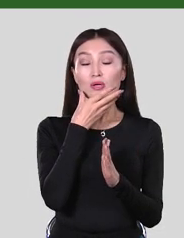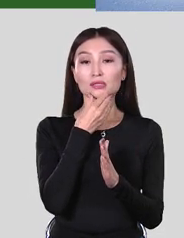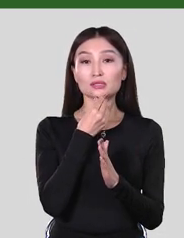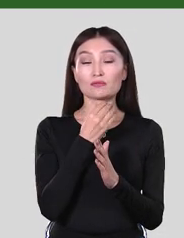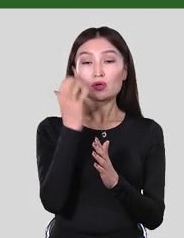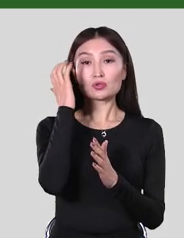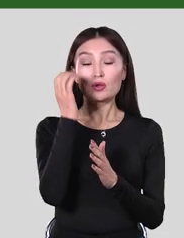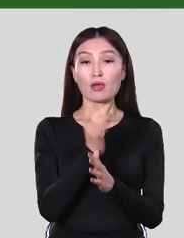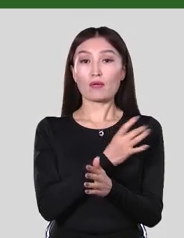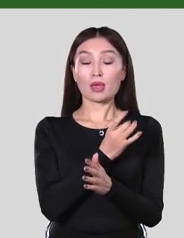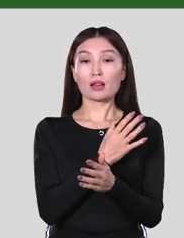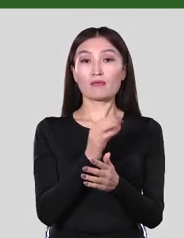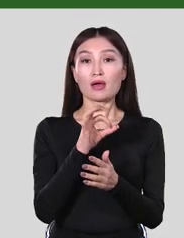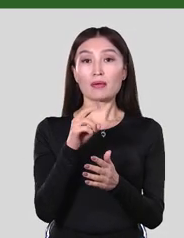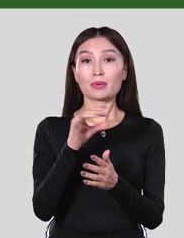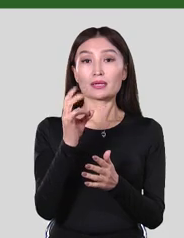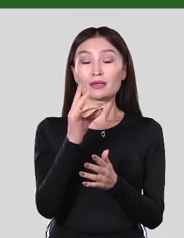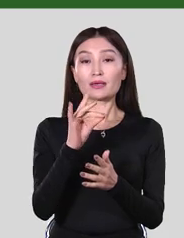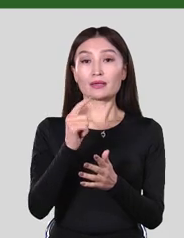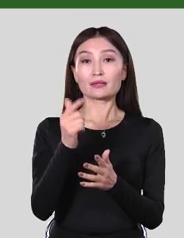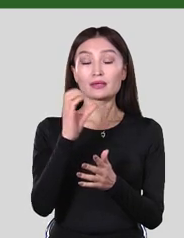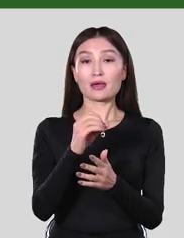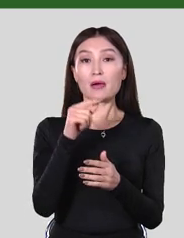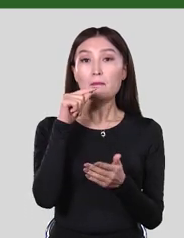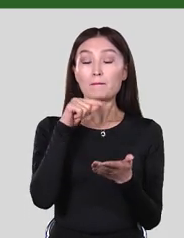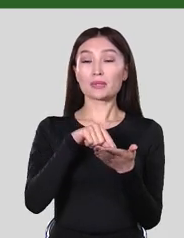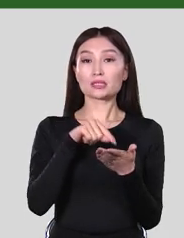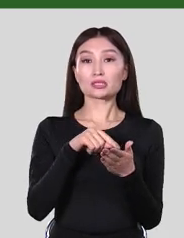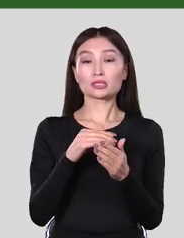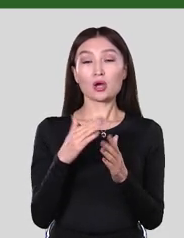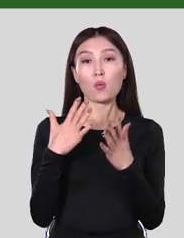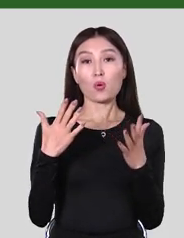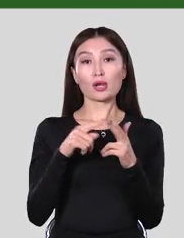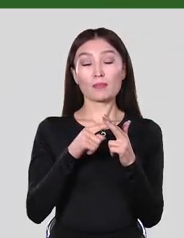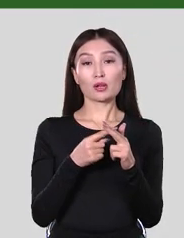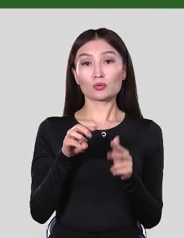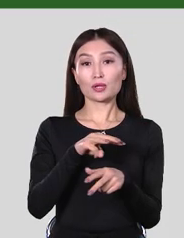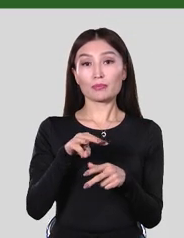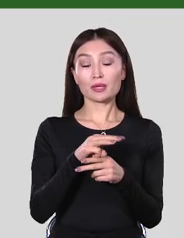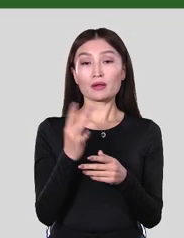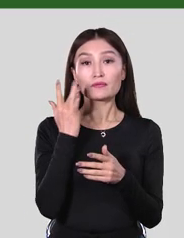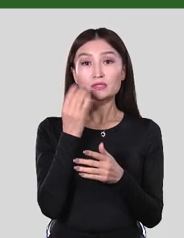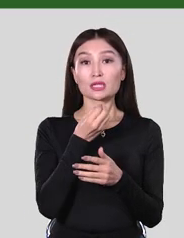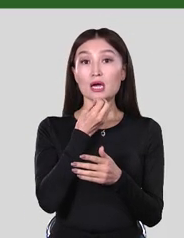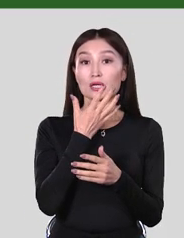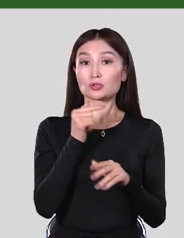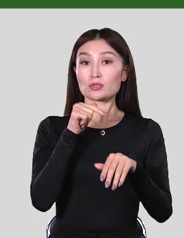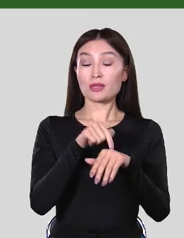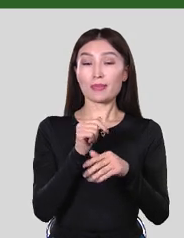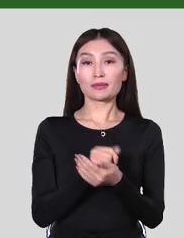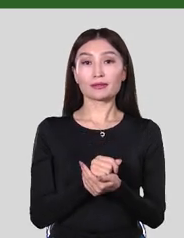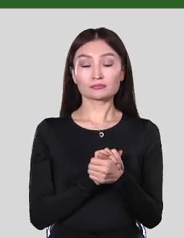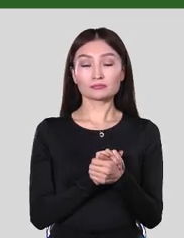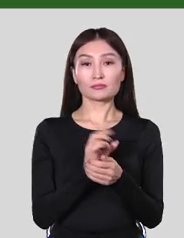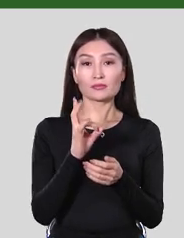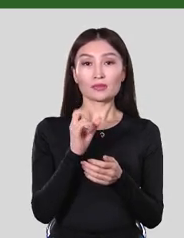черно-белого оперения. Но согласитесь, птица ростом более 1,5 метра всегда хорошо заметна.